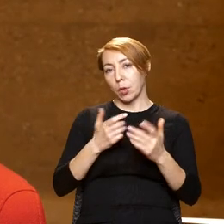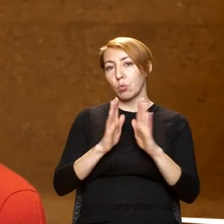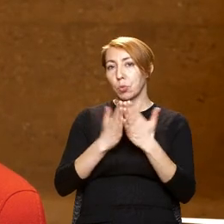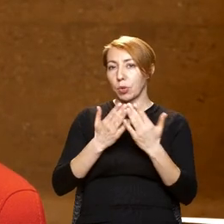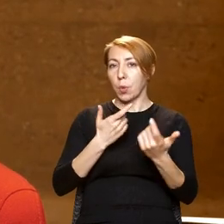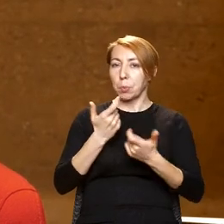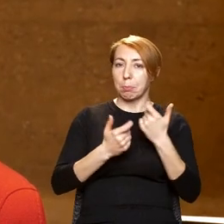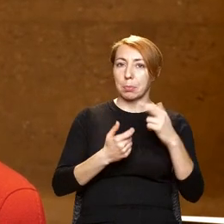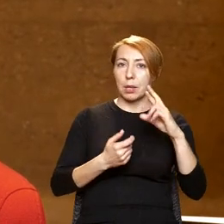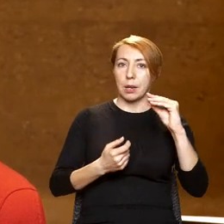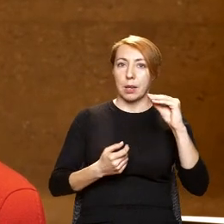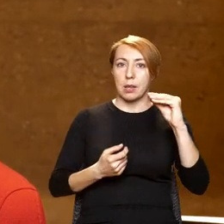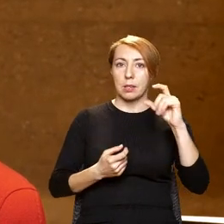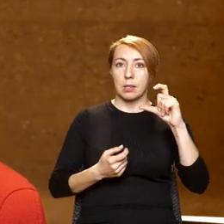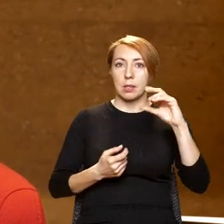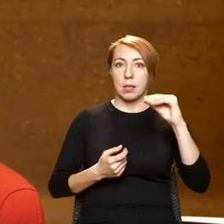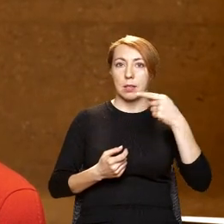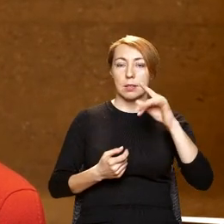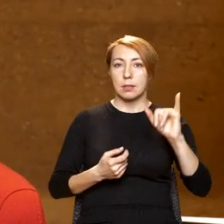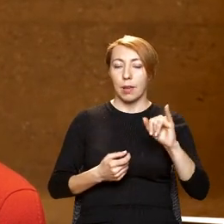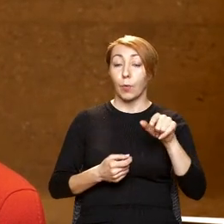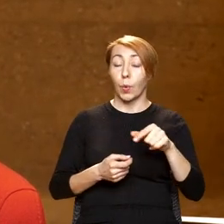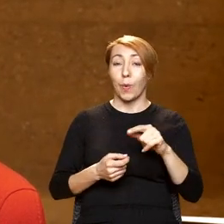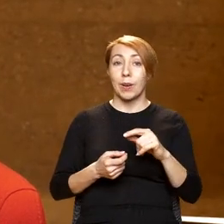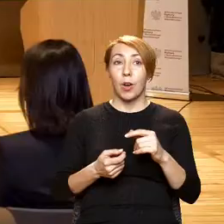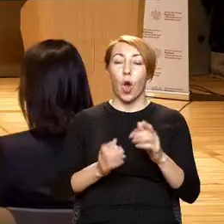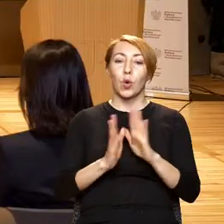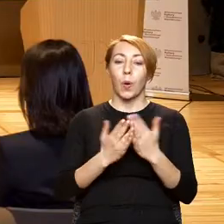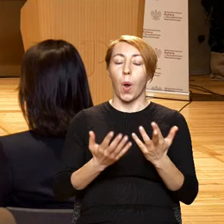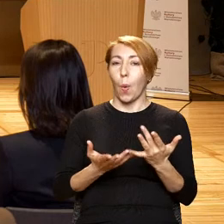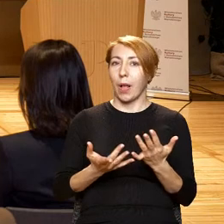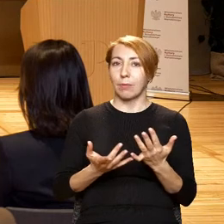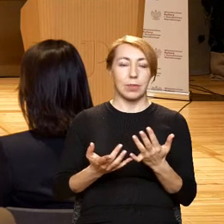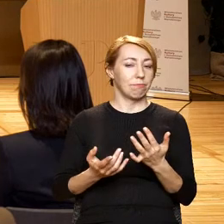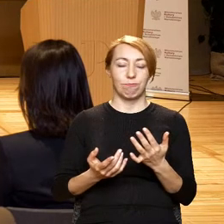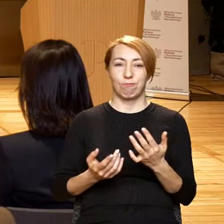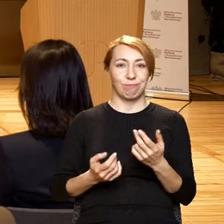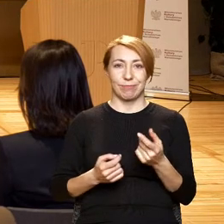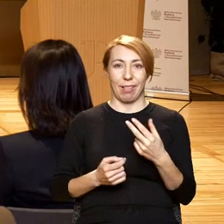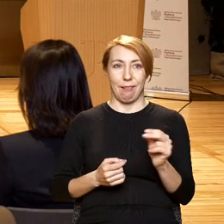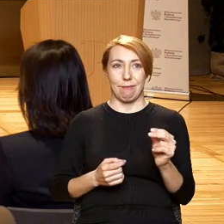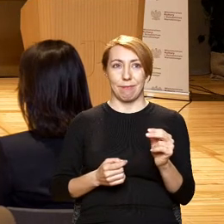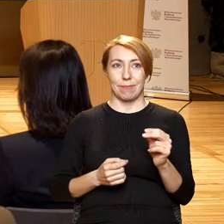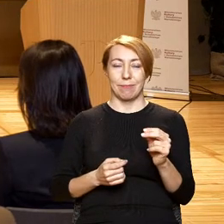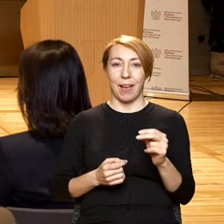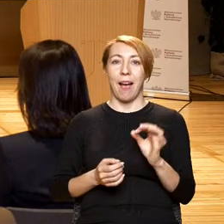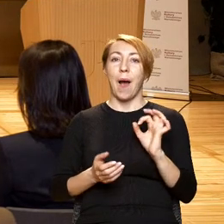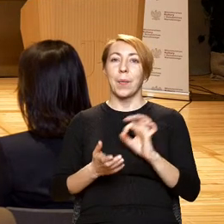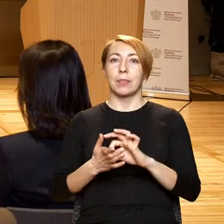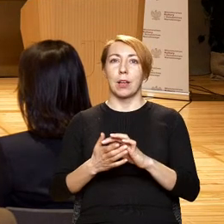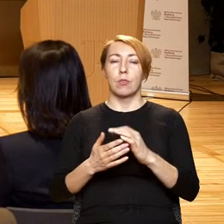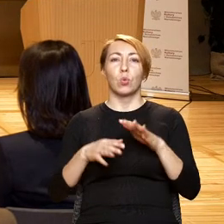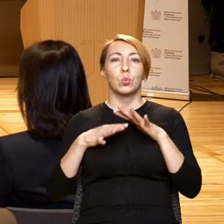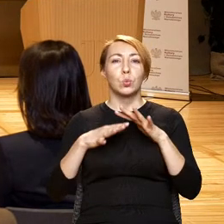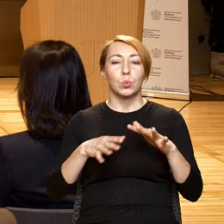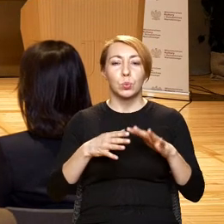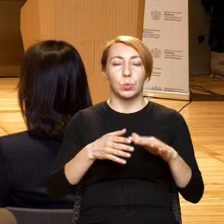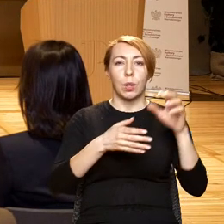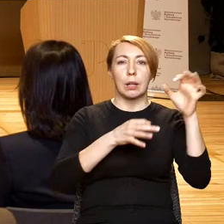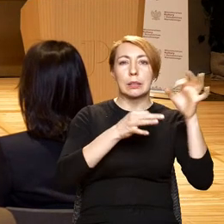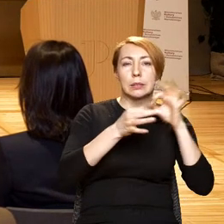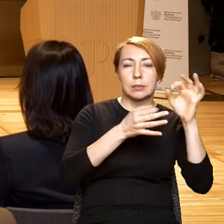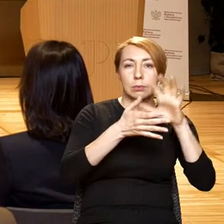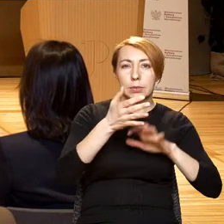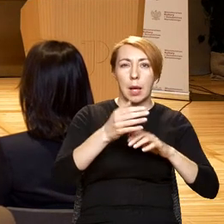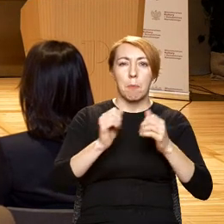książkę, to nie jest łatwa lektura. To jest no naprawdę, tak jak pan przed chwilą powiedział, mnóstwo przypisów,